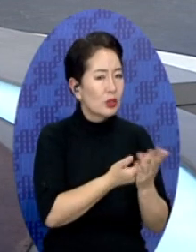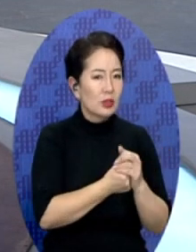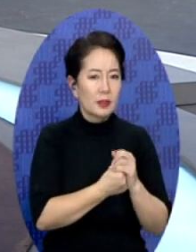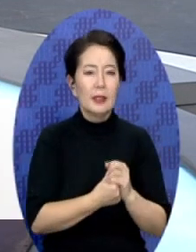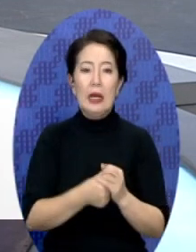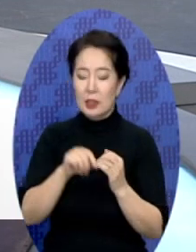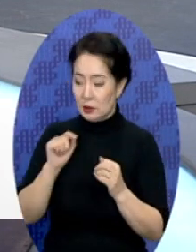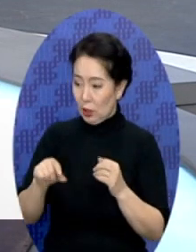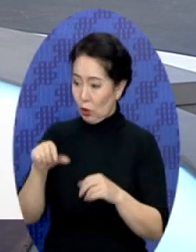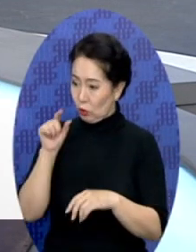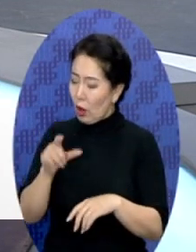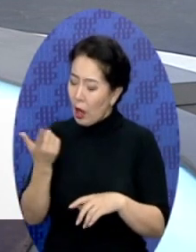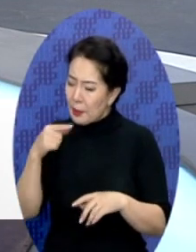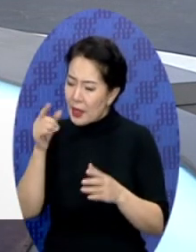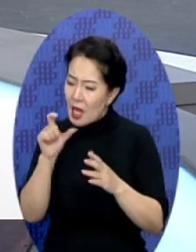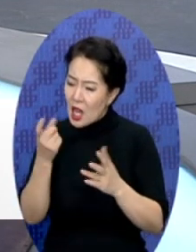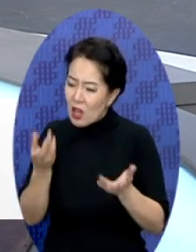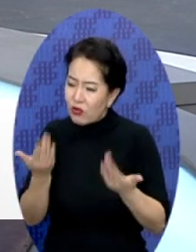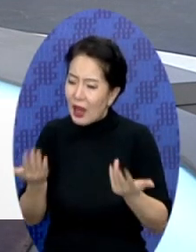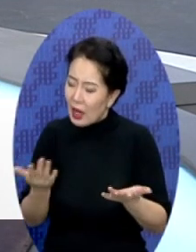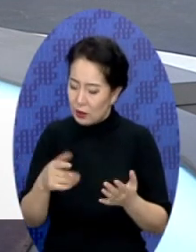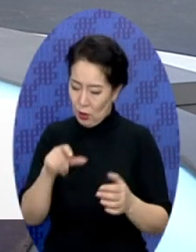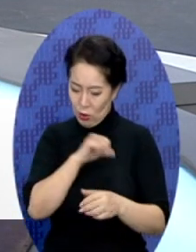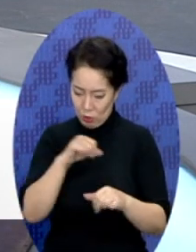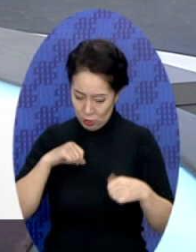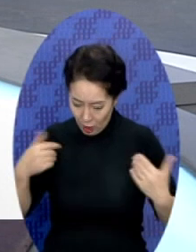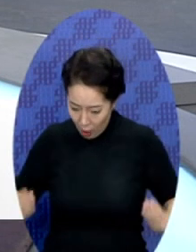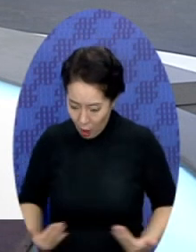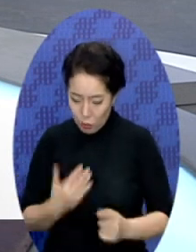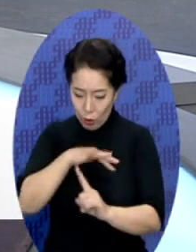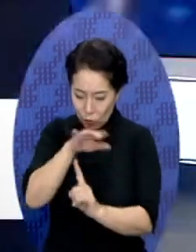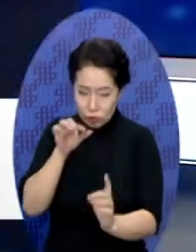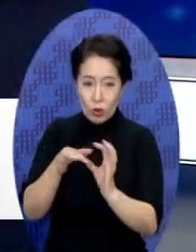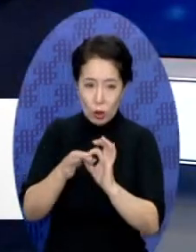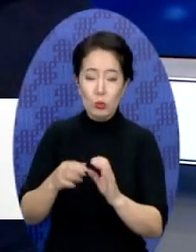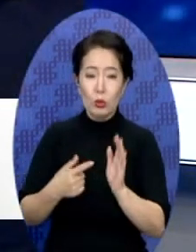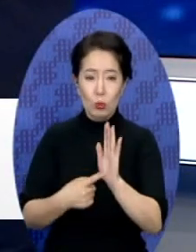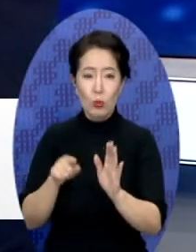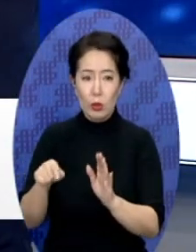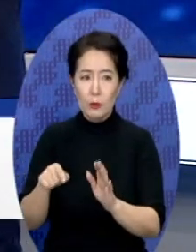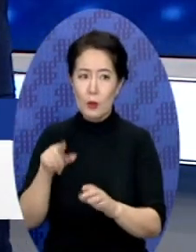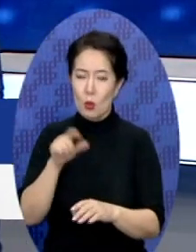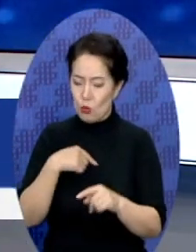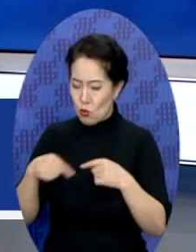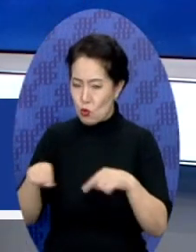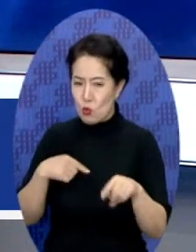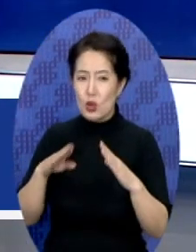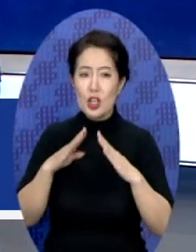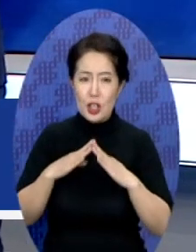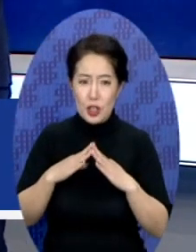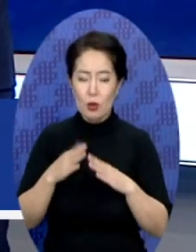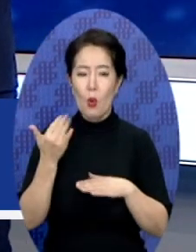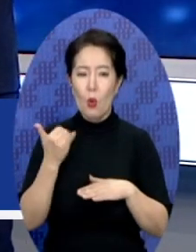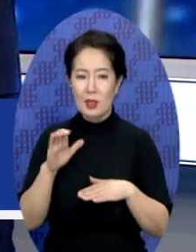тухай амьдарч байгаа иргэд өөрсдийнхөө одоо орчныг шууд энэ боломжийг бий болгох бүрэн боломжтой. Тэгэхээр иргэд бол өөрхийн амьдарч байгаа одоо үр хэрэгтэй